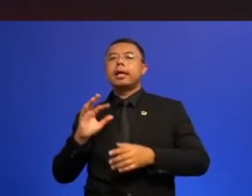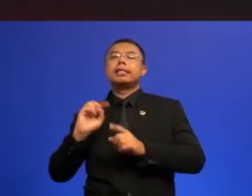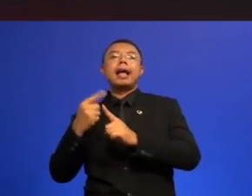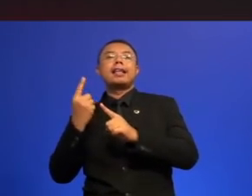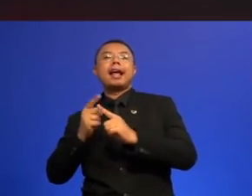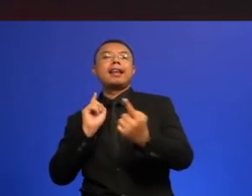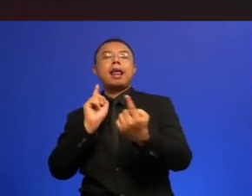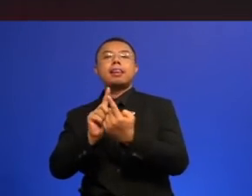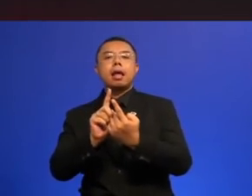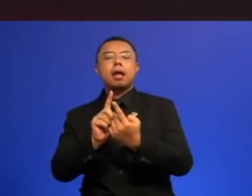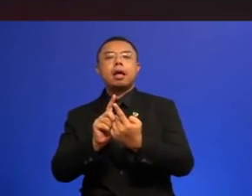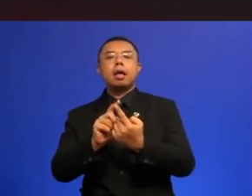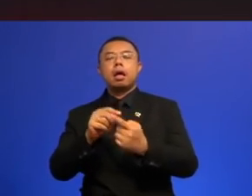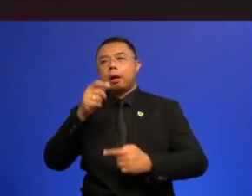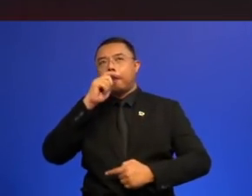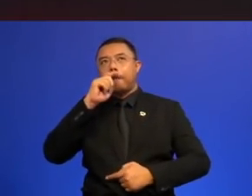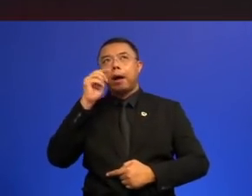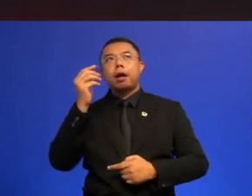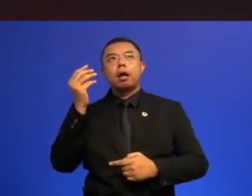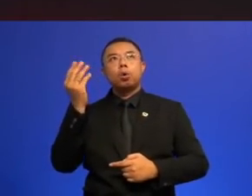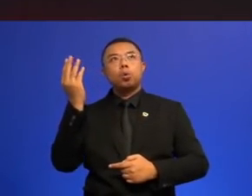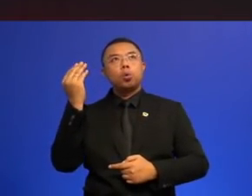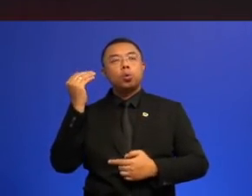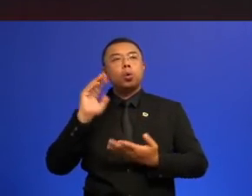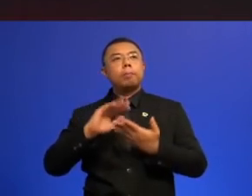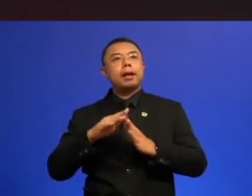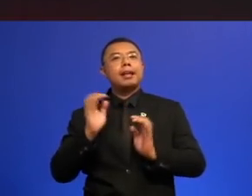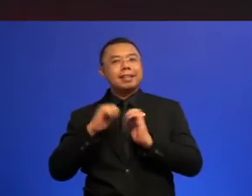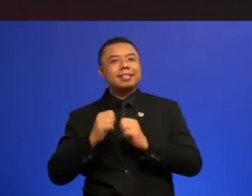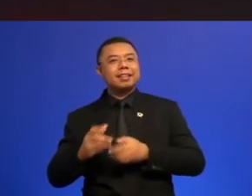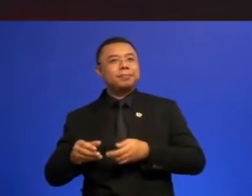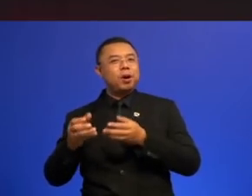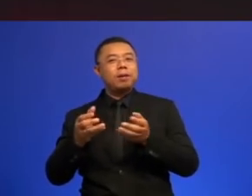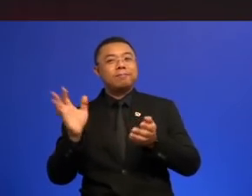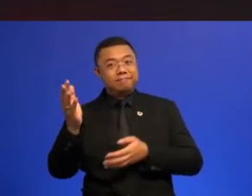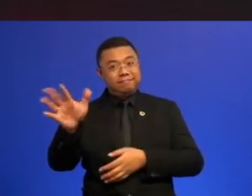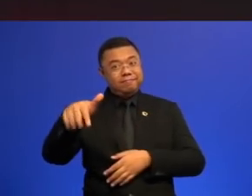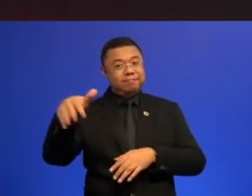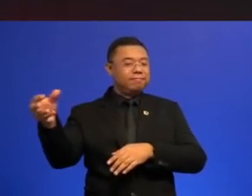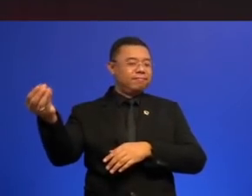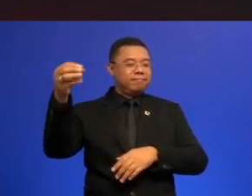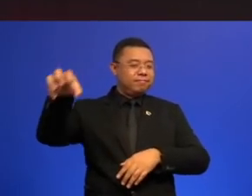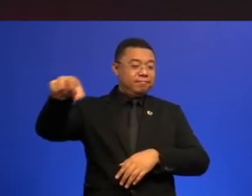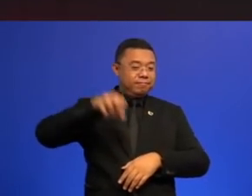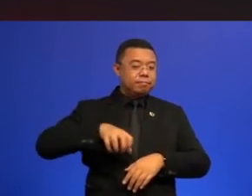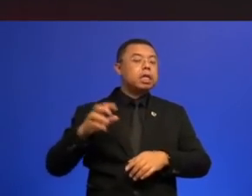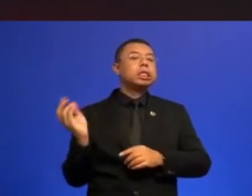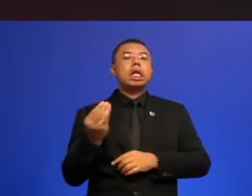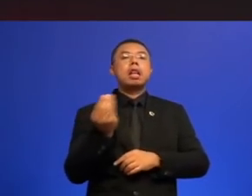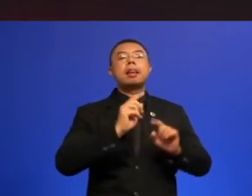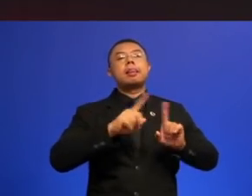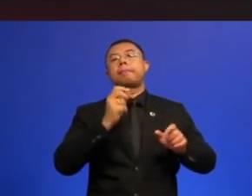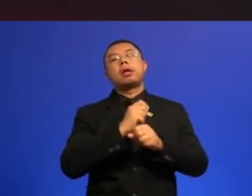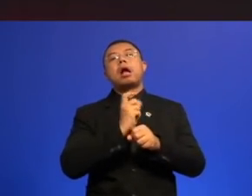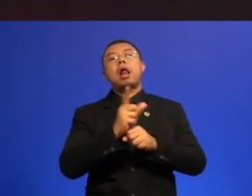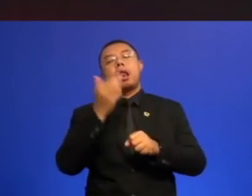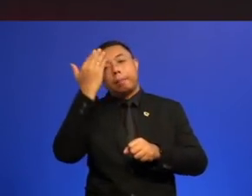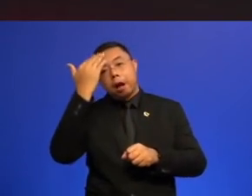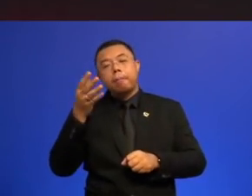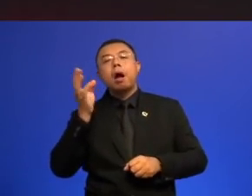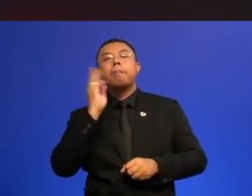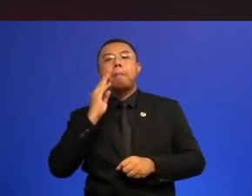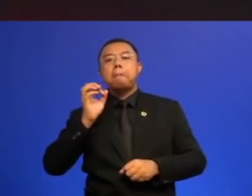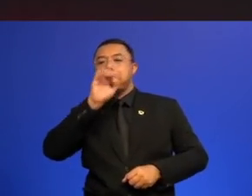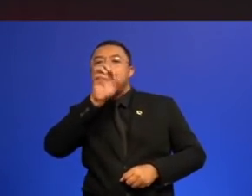sesekali. Pernah papa penanya berjanji akan membawa dia jalan-jalan saat liburan sekolah. Tapi gagal karena